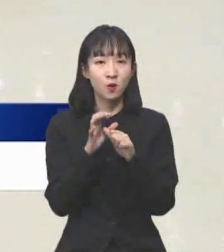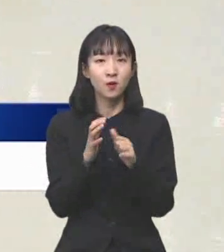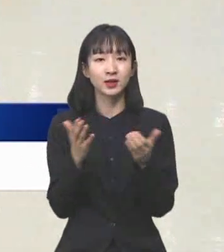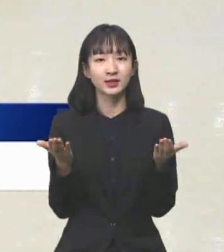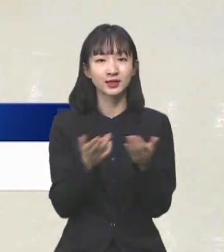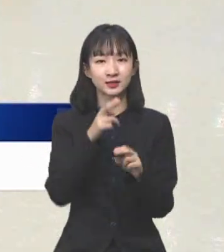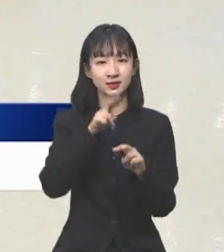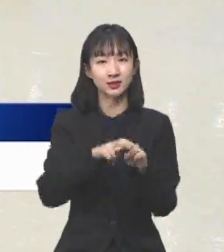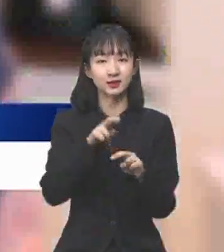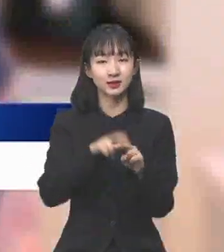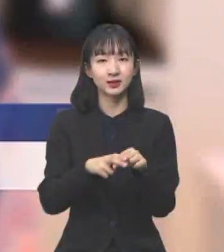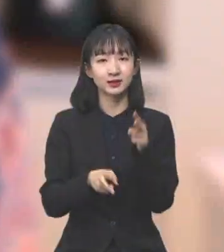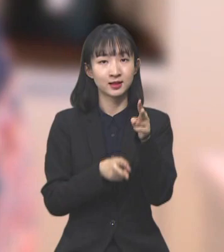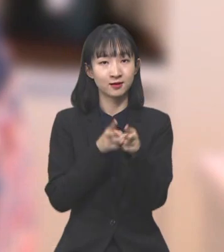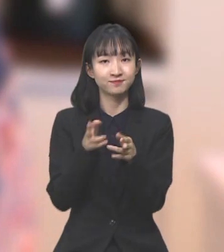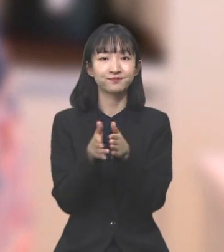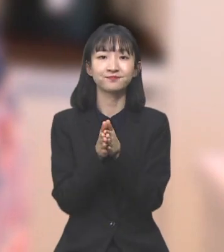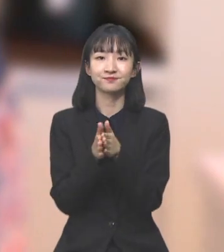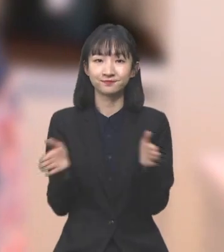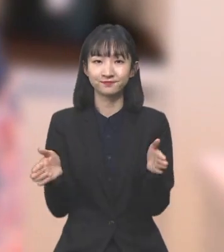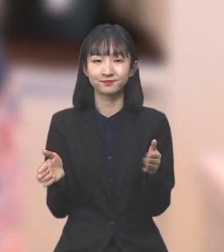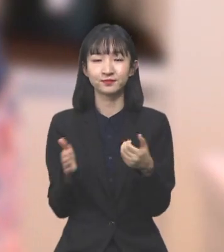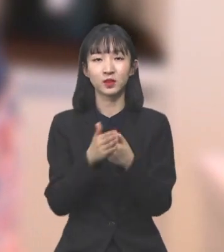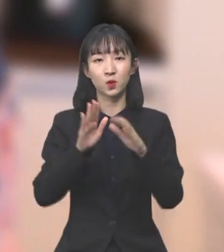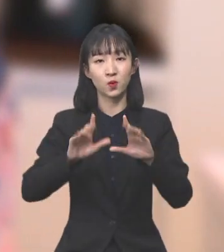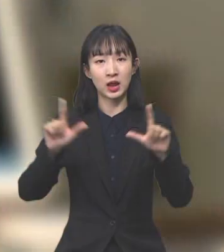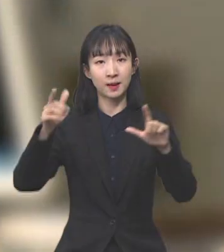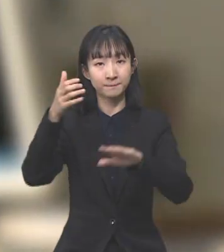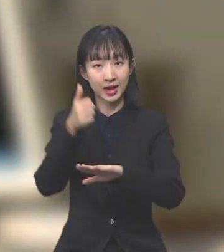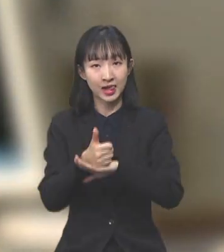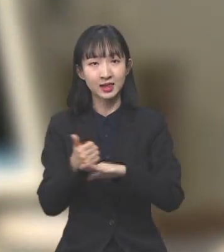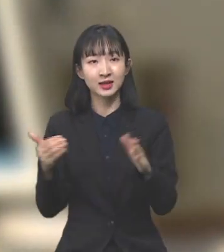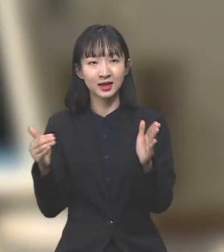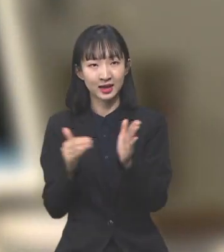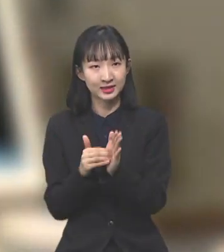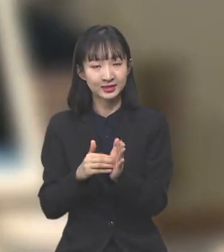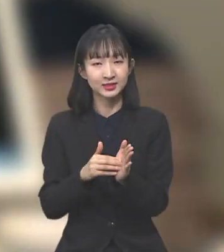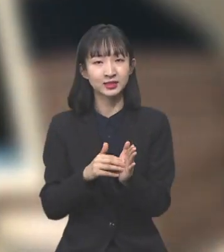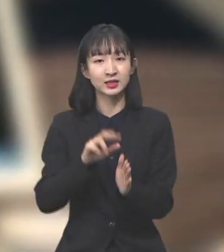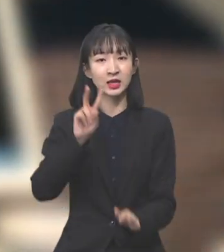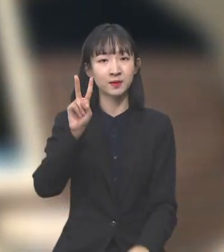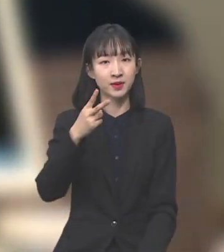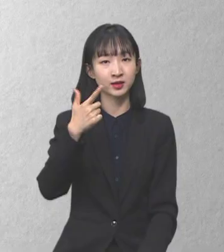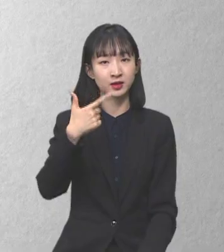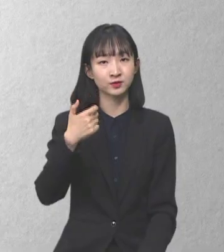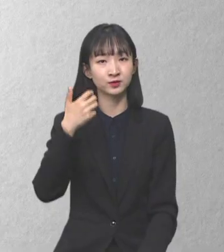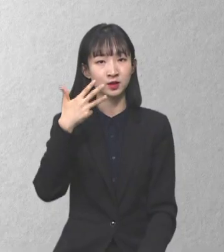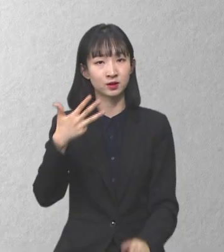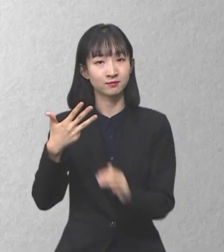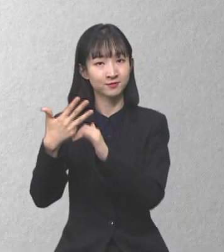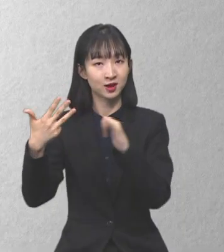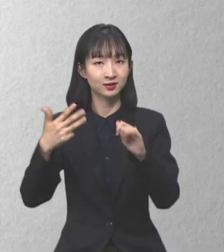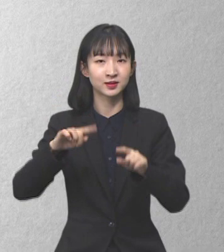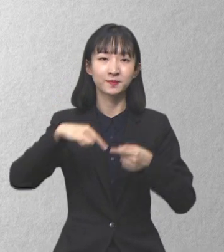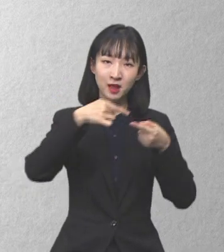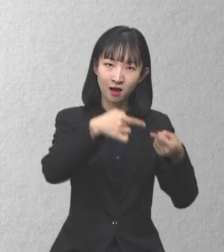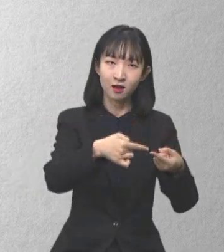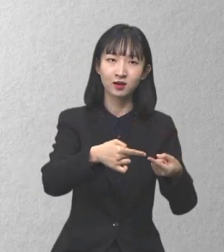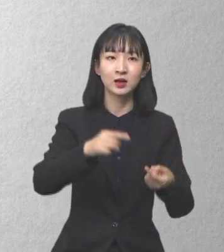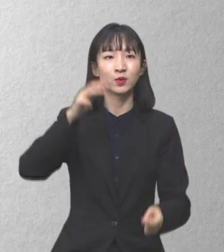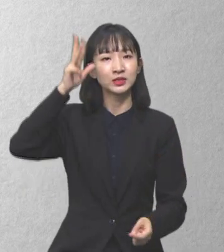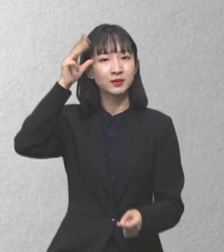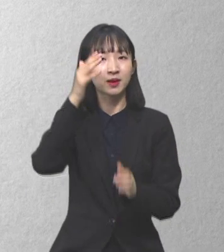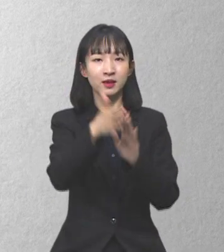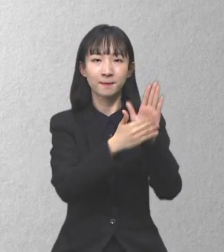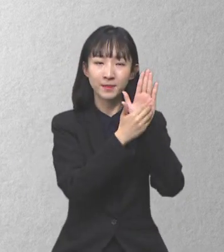첫발을 내디뎠습니다 일단 올해 말까지 200 68명의 도인이 사업에 참여 합니다 치매의 방 도우미 와